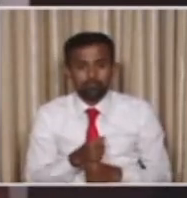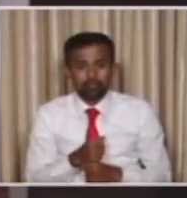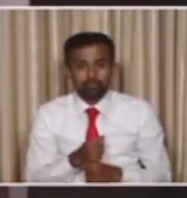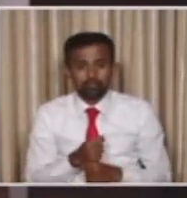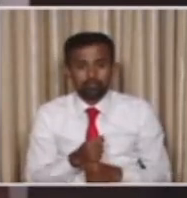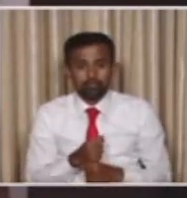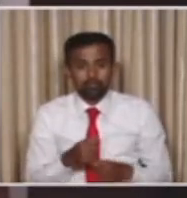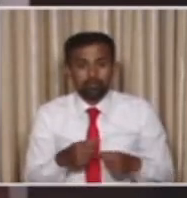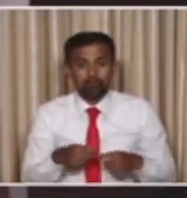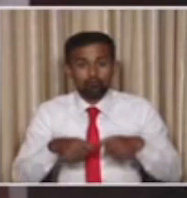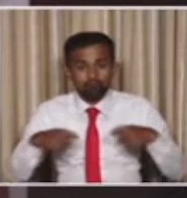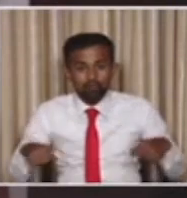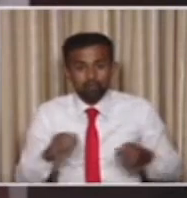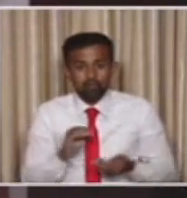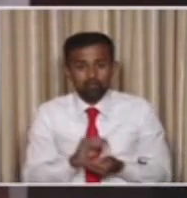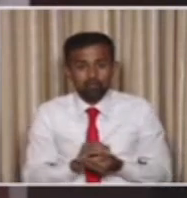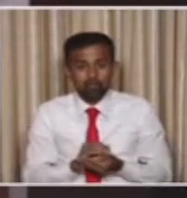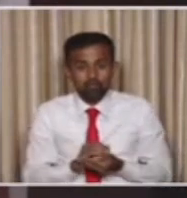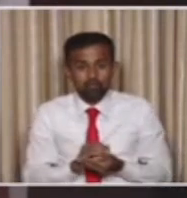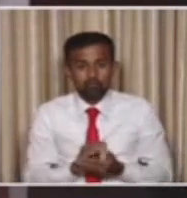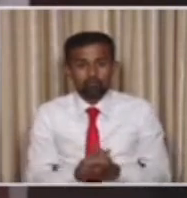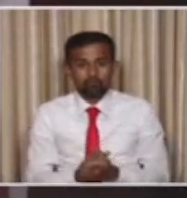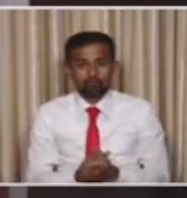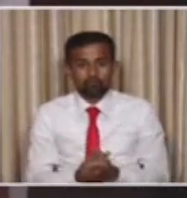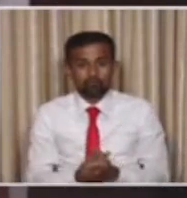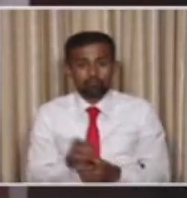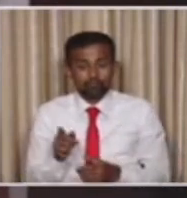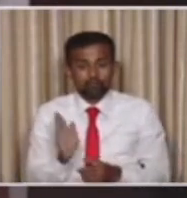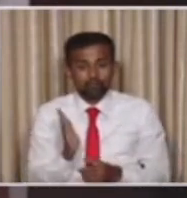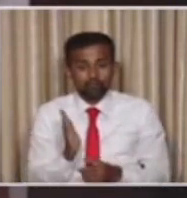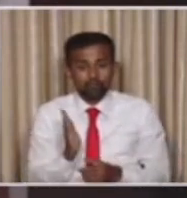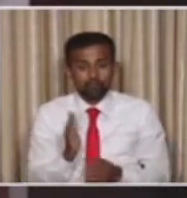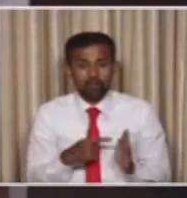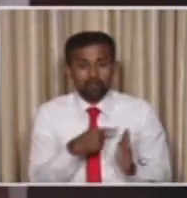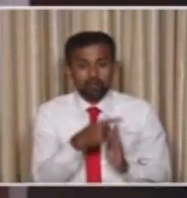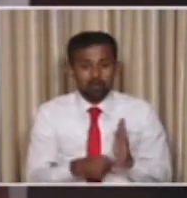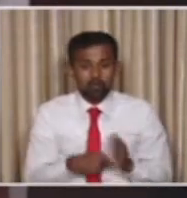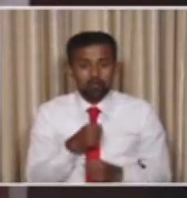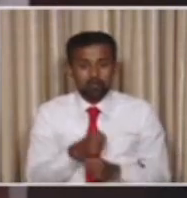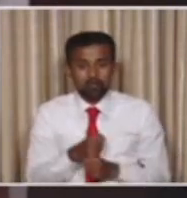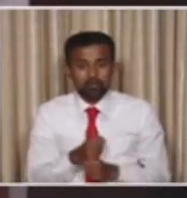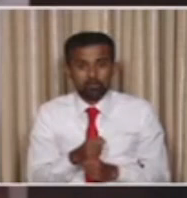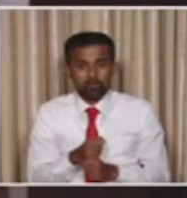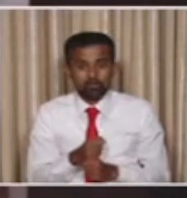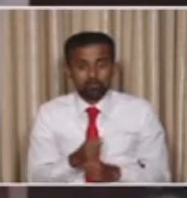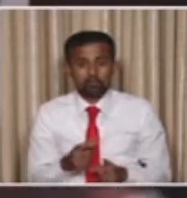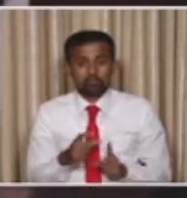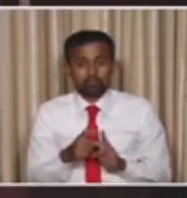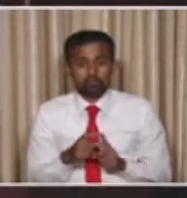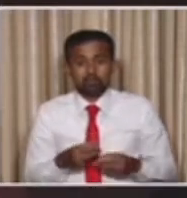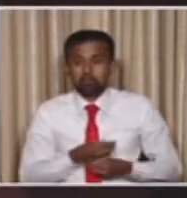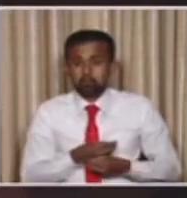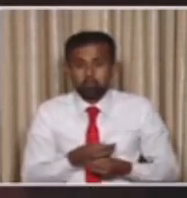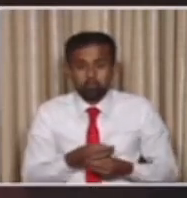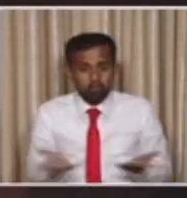ඔක නතර කරන්න. ඔක නතර කරන්න. එම නිසා හරි ශ්‍රී ලංකා රජයට වූ බරපතල පාඩුව